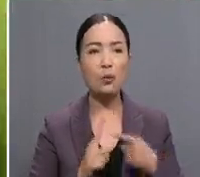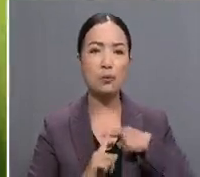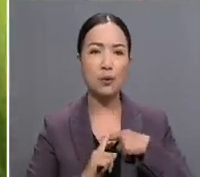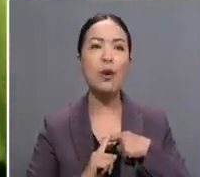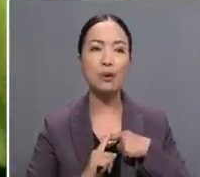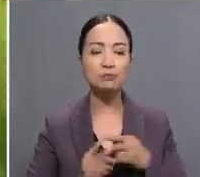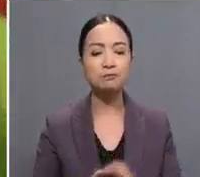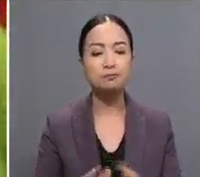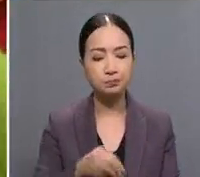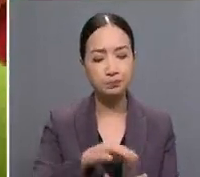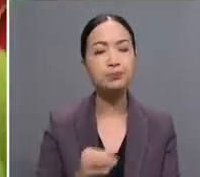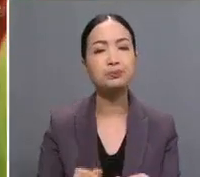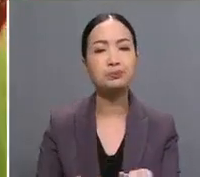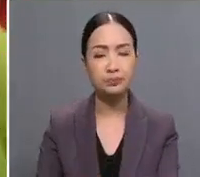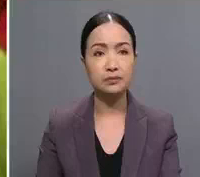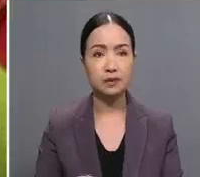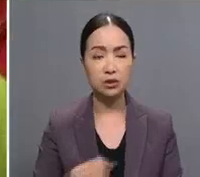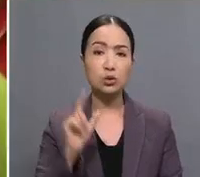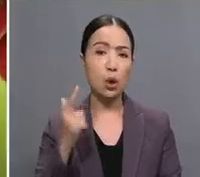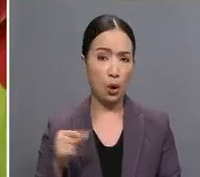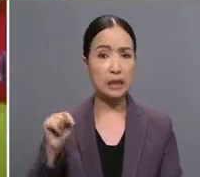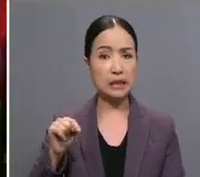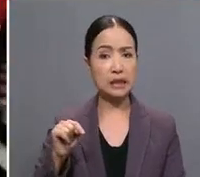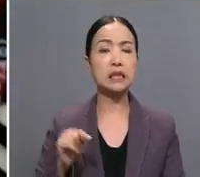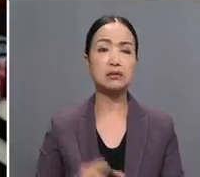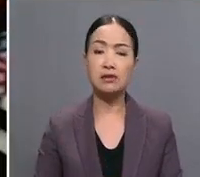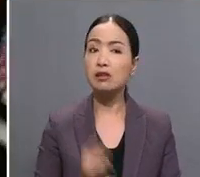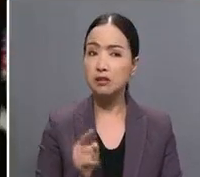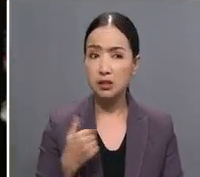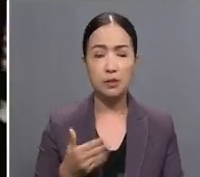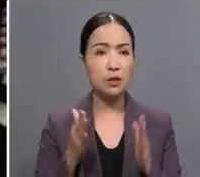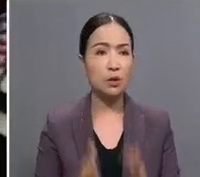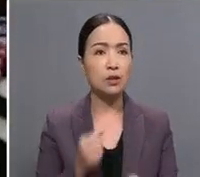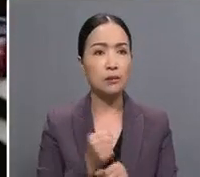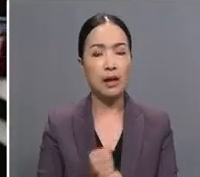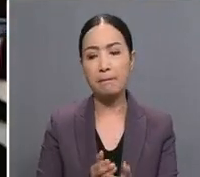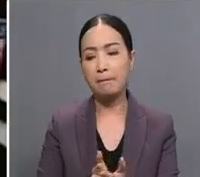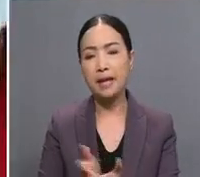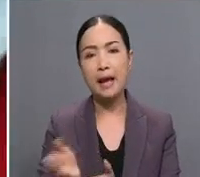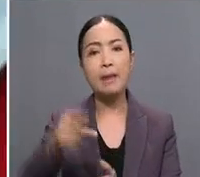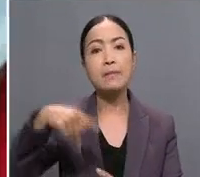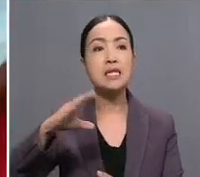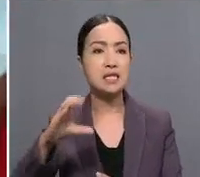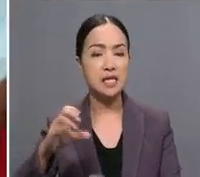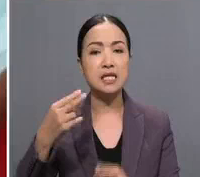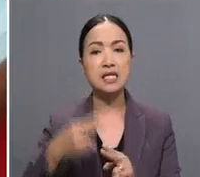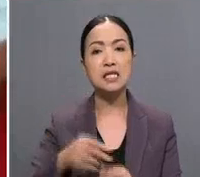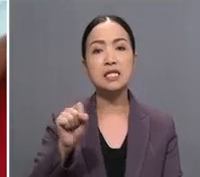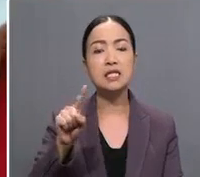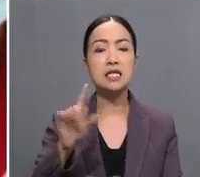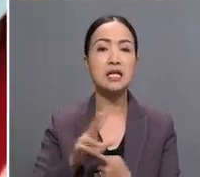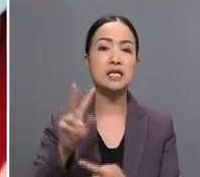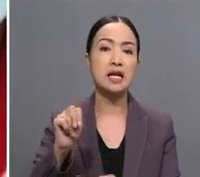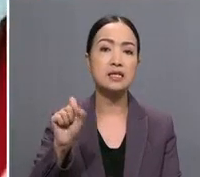แจ้งความตำรวจเอาไว้เธอเราบอกว่าสร้อยคอทองคำเส้นนี้เนี่ยความจริงมีพนักงานแผนก PCในห้างชื่อว่าคุณศันสนีย์ใน